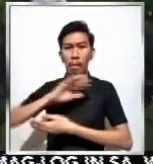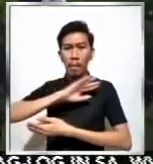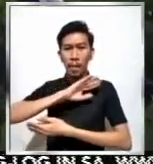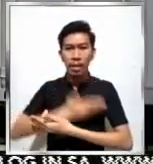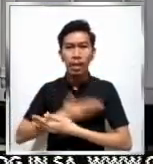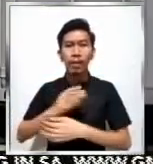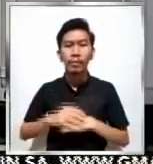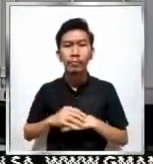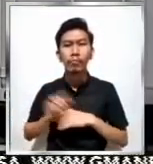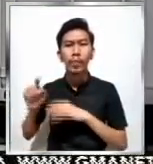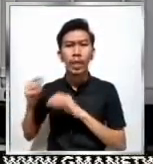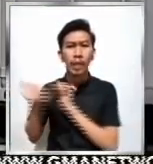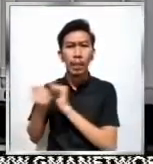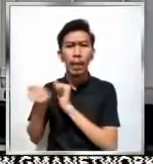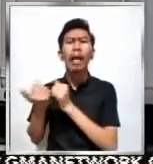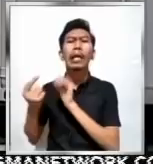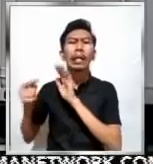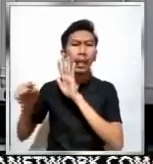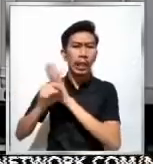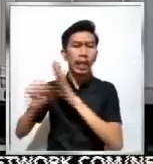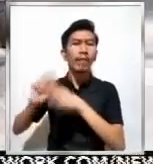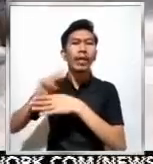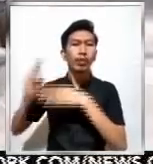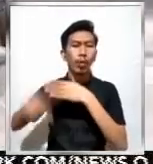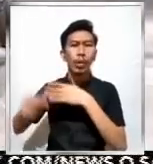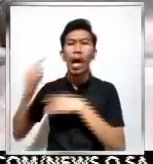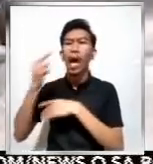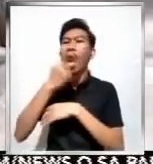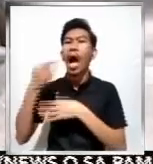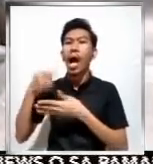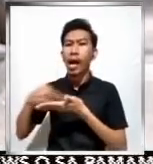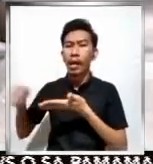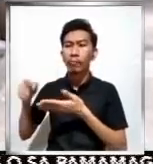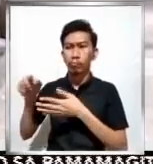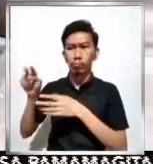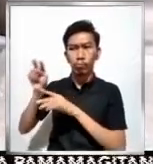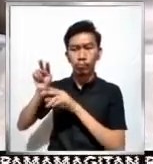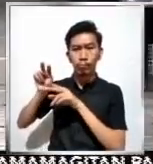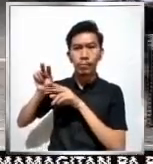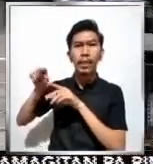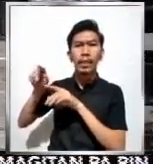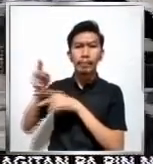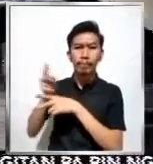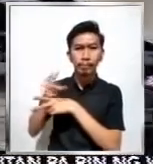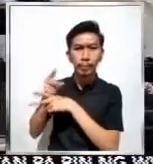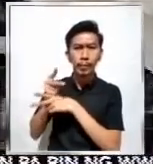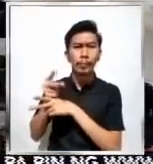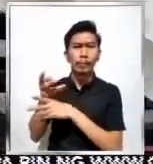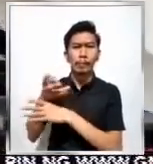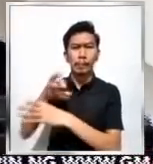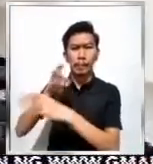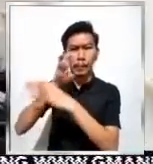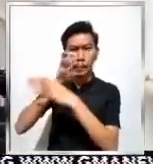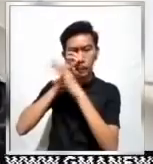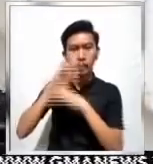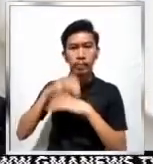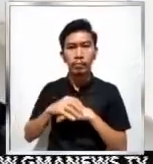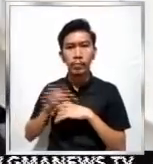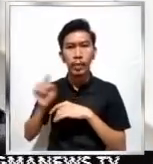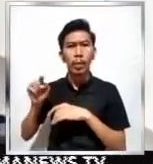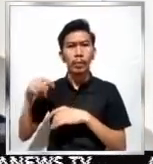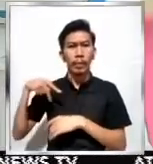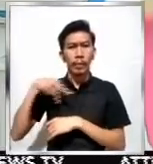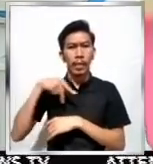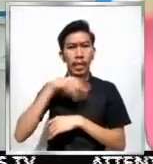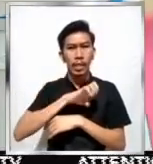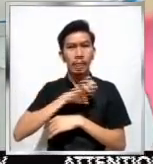swab test at mahigpit ang monitoring sa kanila sa shelter ng mga bantay na kawani ng Coast Guard at PNP. Pinagsuot pa nga siya ng PPE bago pinaharap